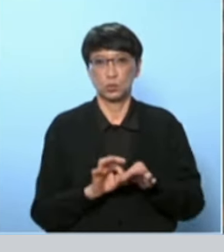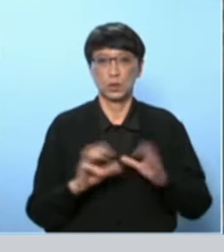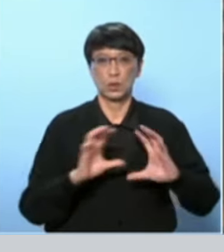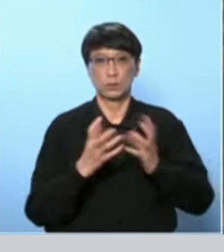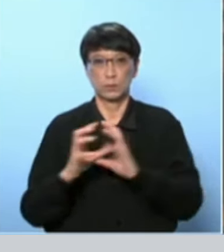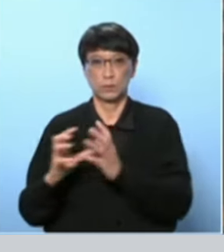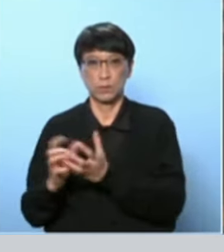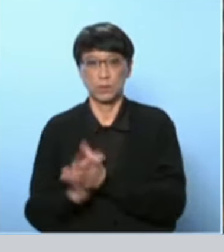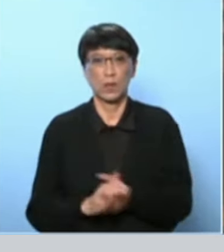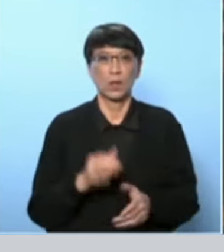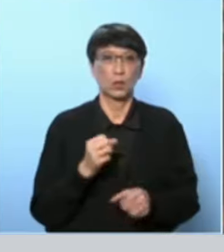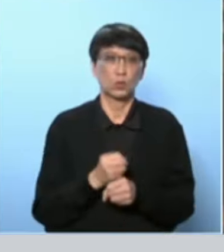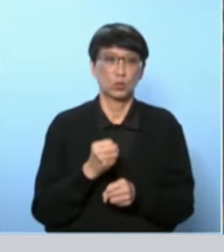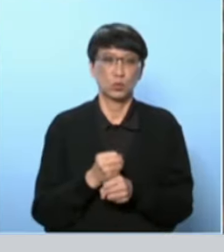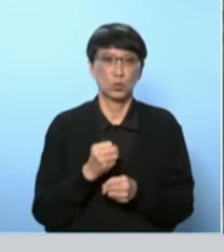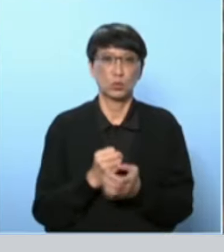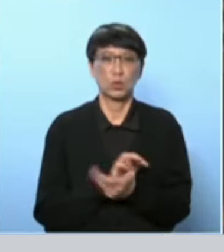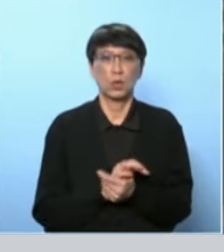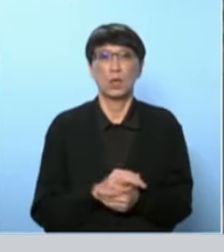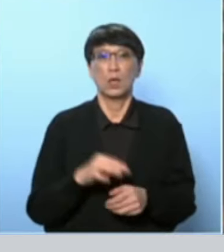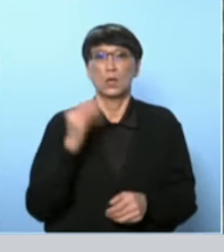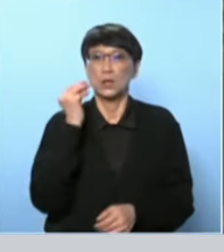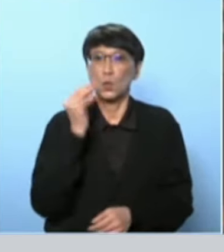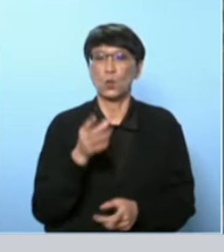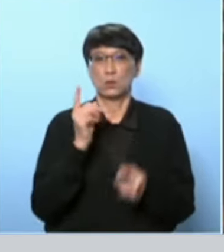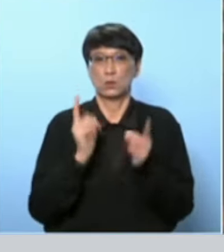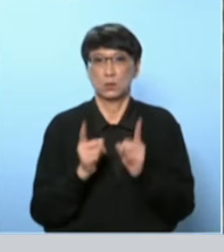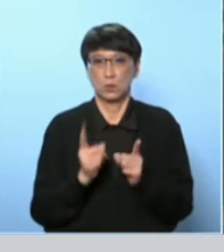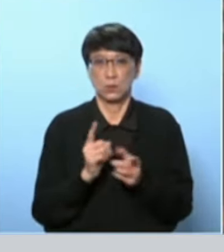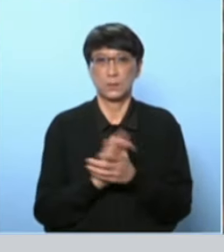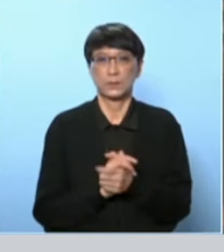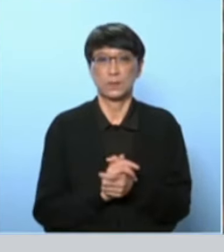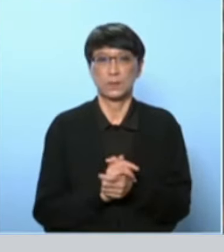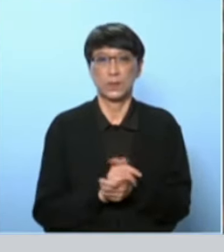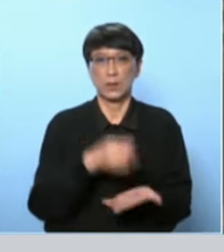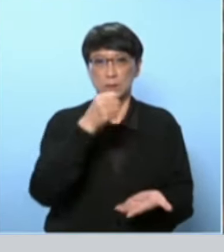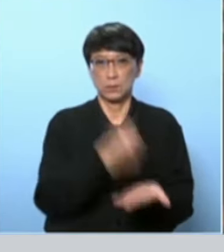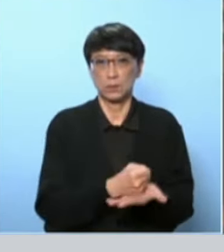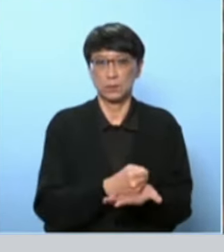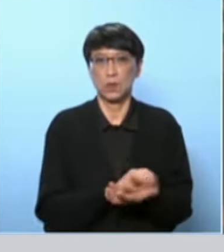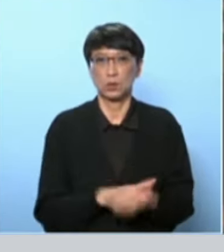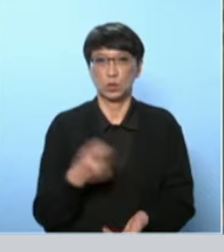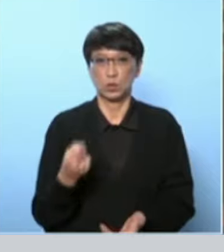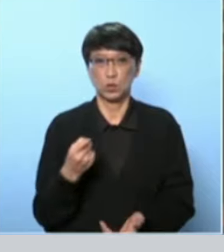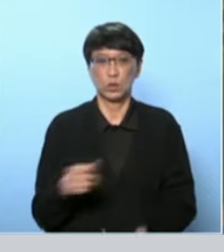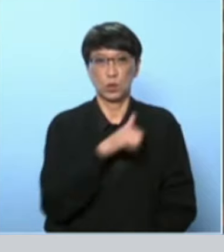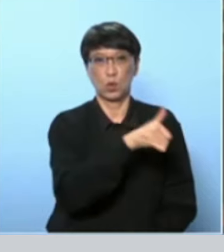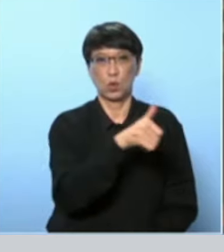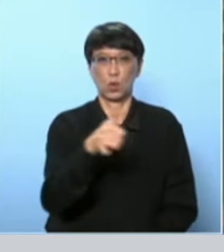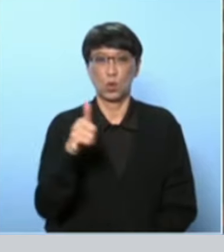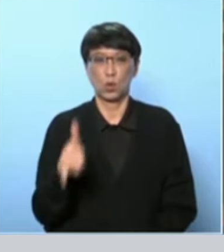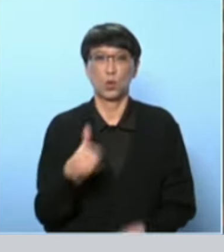呢、去做一些、優惠又好，或者一些、一張證令去更加容易去到不同